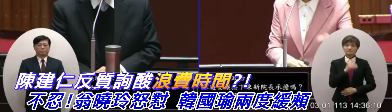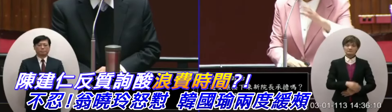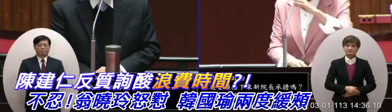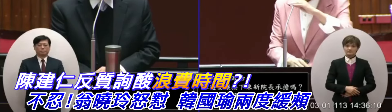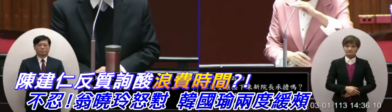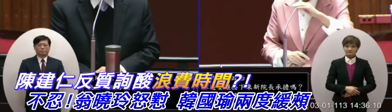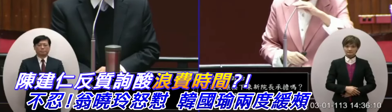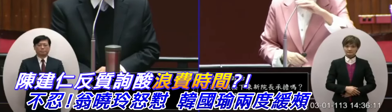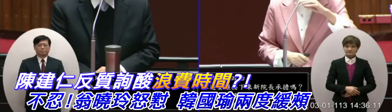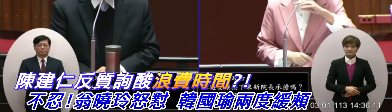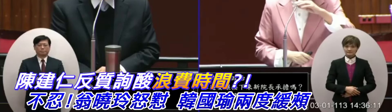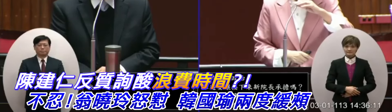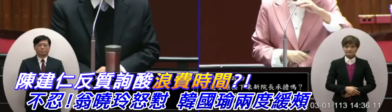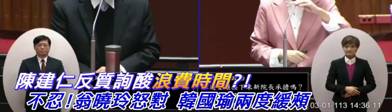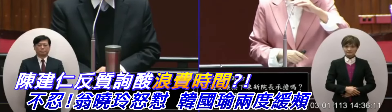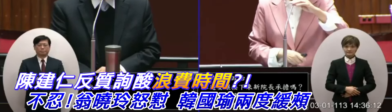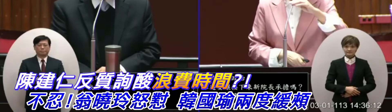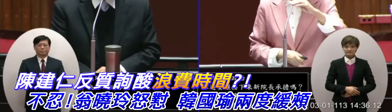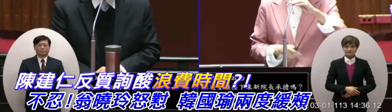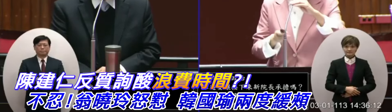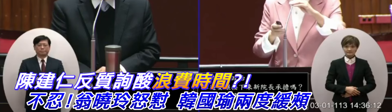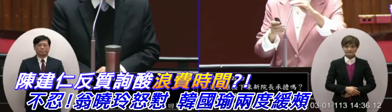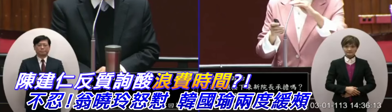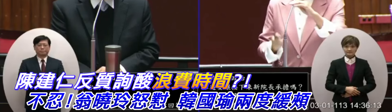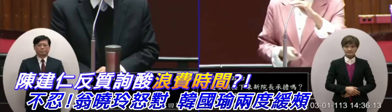您的谈话。